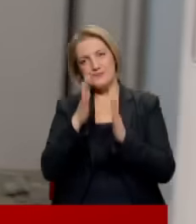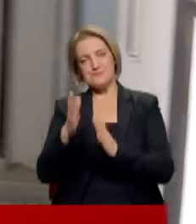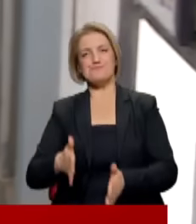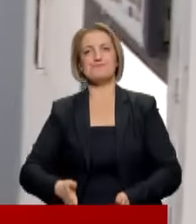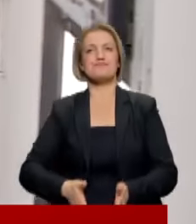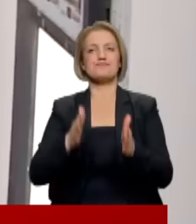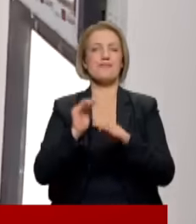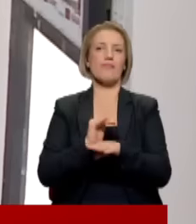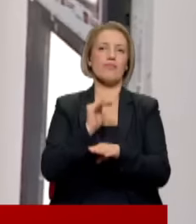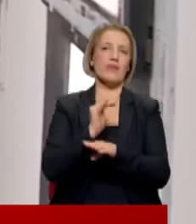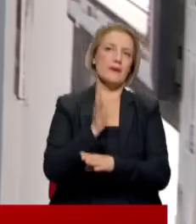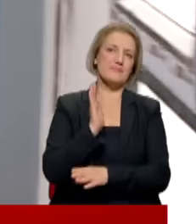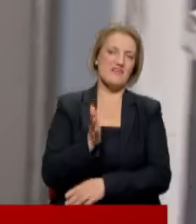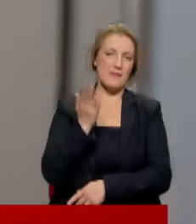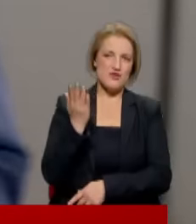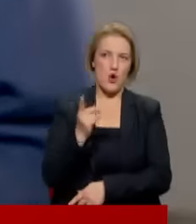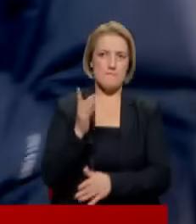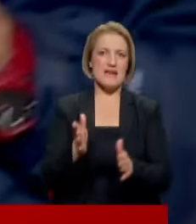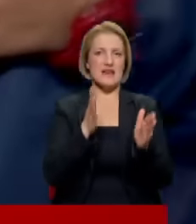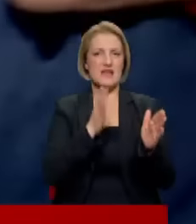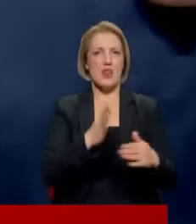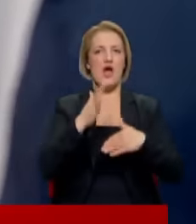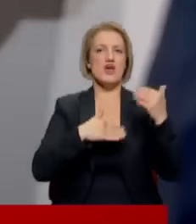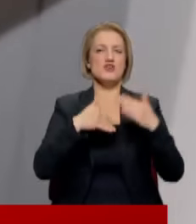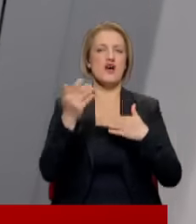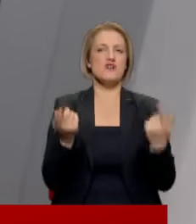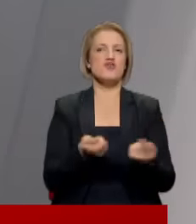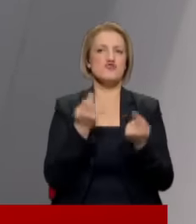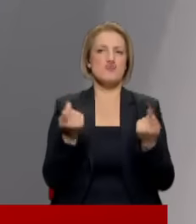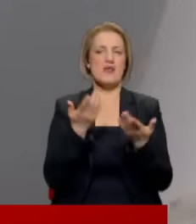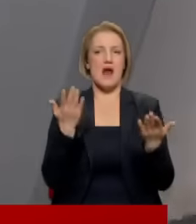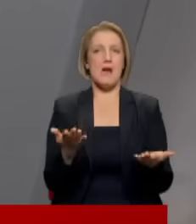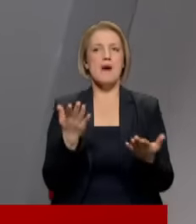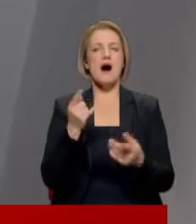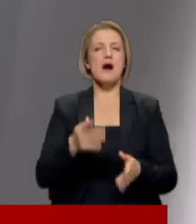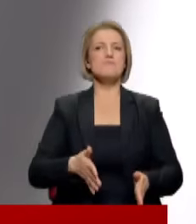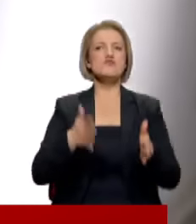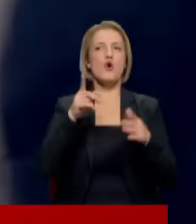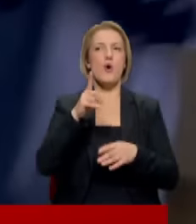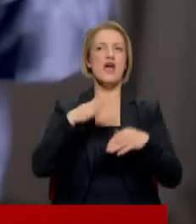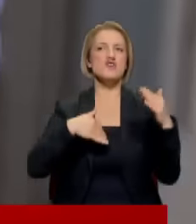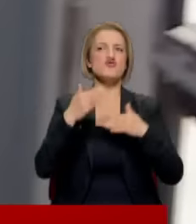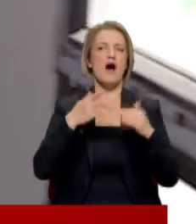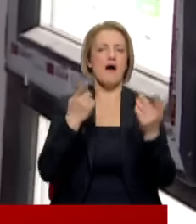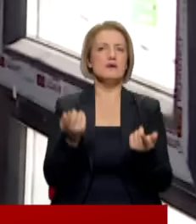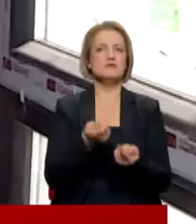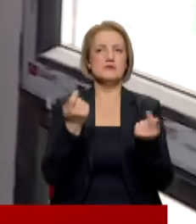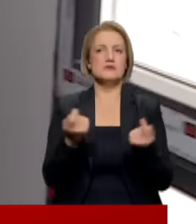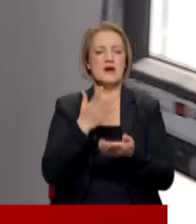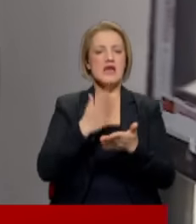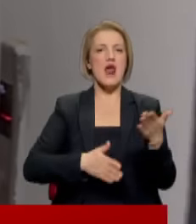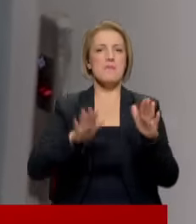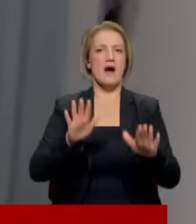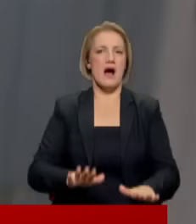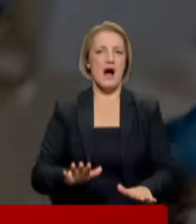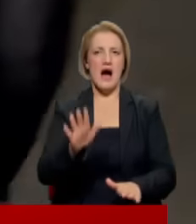binalarda Yaşam devam ediyor Bir yandan da İnşaat çalışmaları Ama birçok binada İnşaat çalışmaları da da yarım